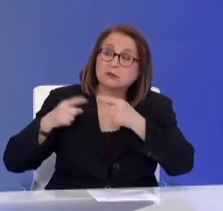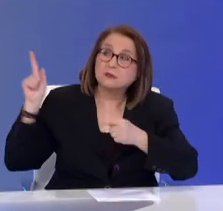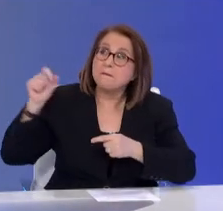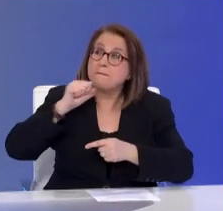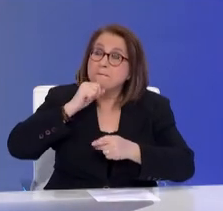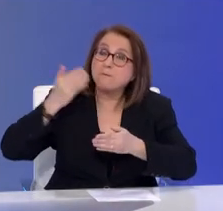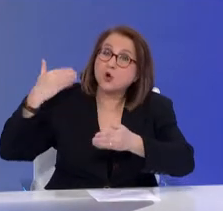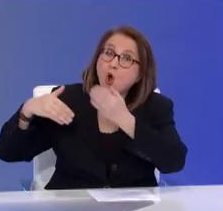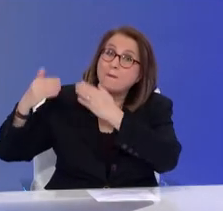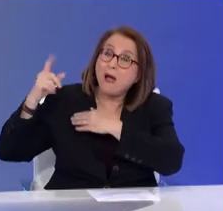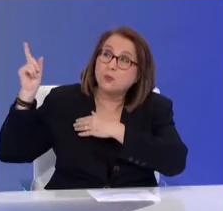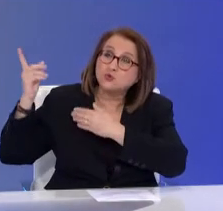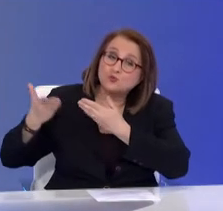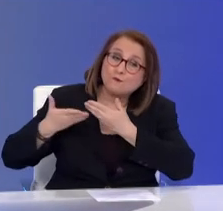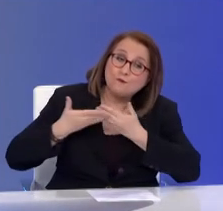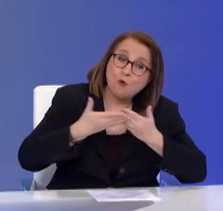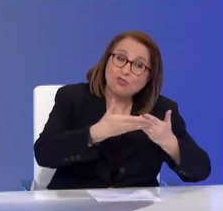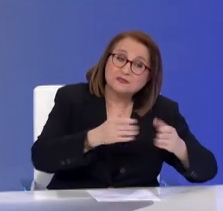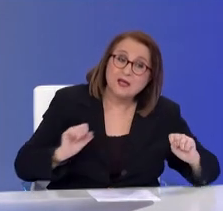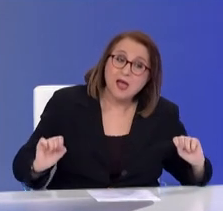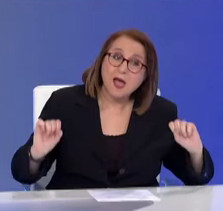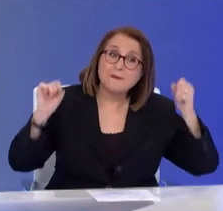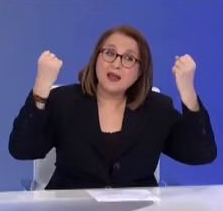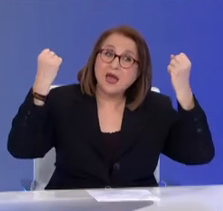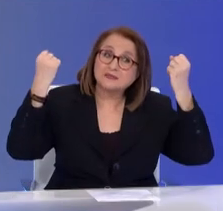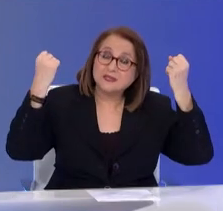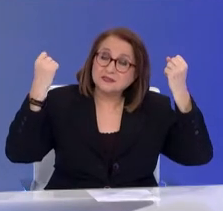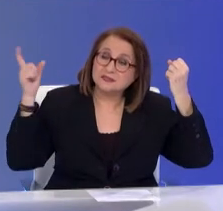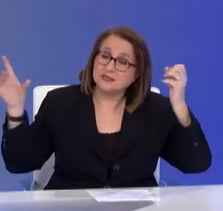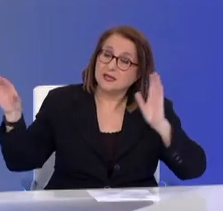Κέρι, αλλά και όλων των